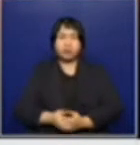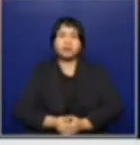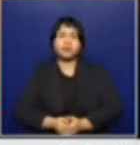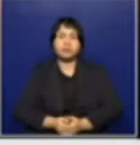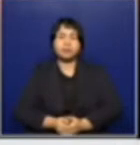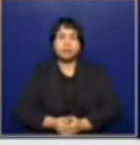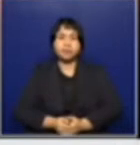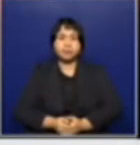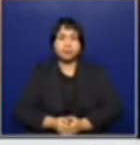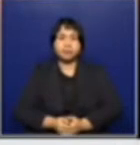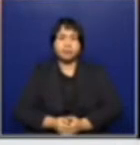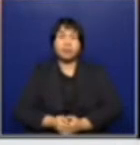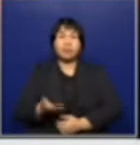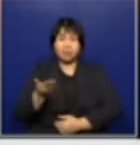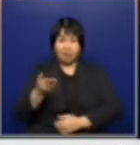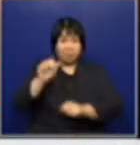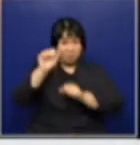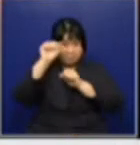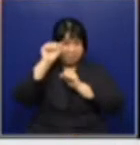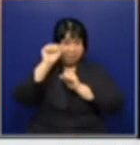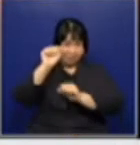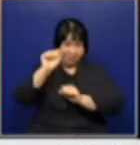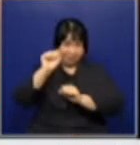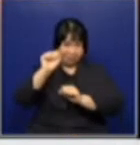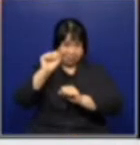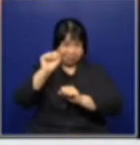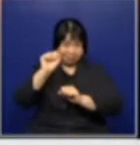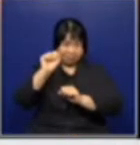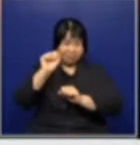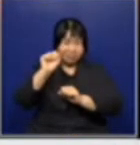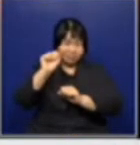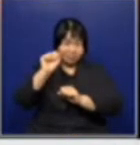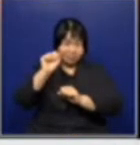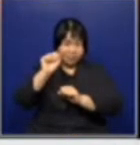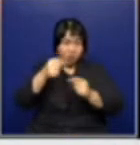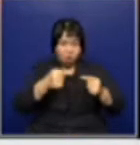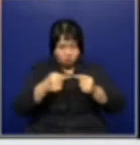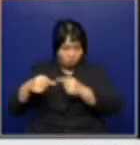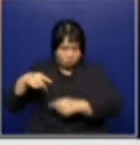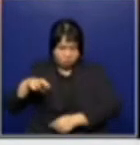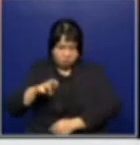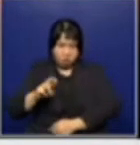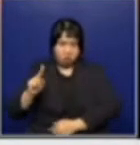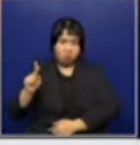านประกาศต่ออายุพรกฉุกเฉิน